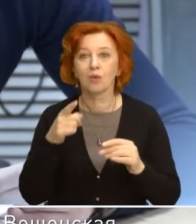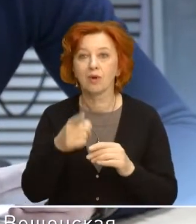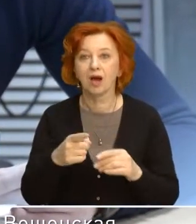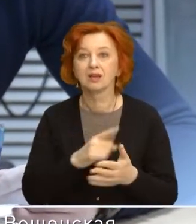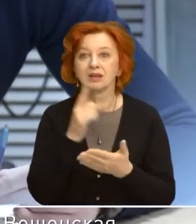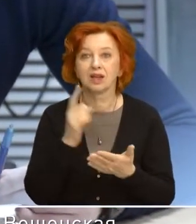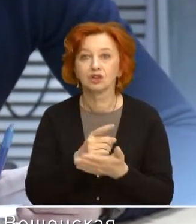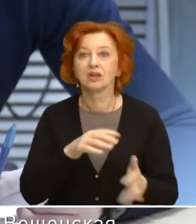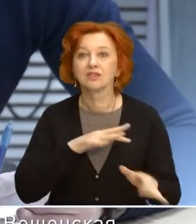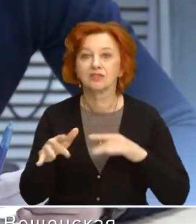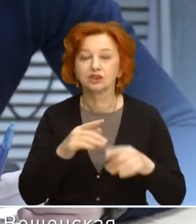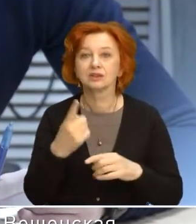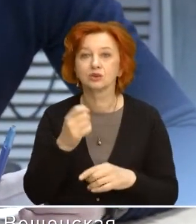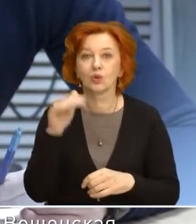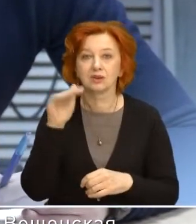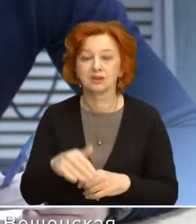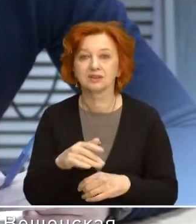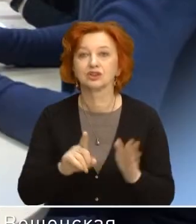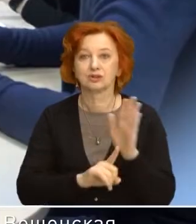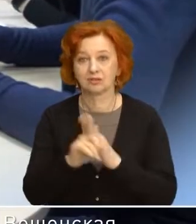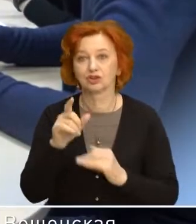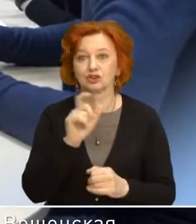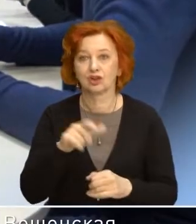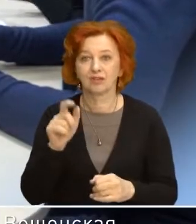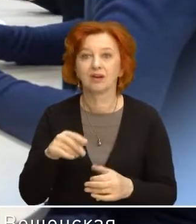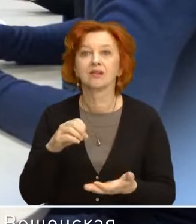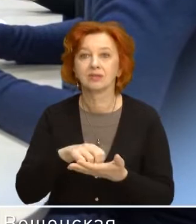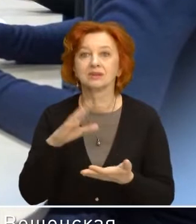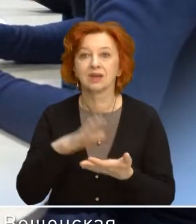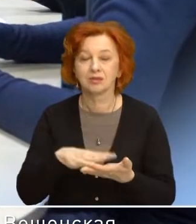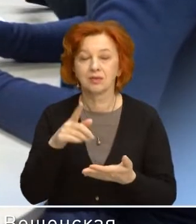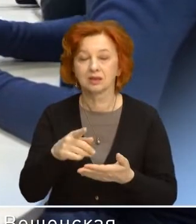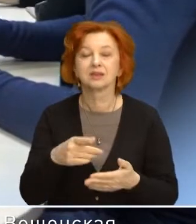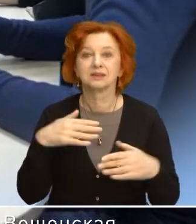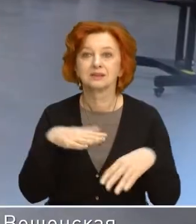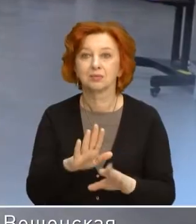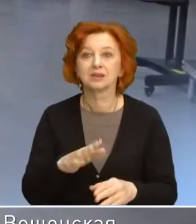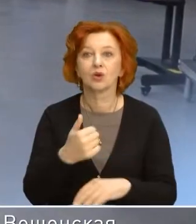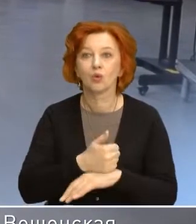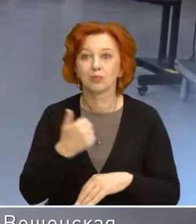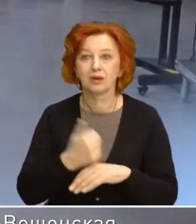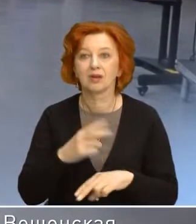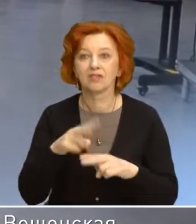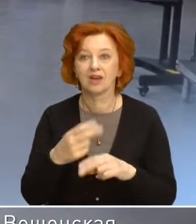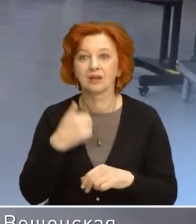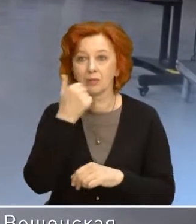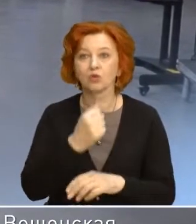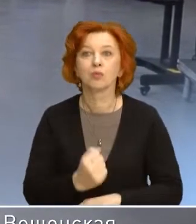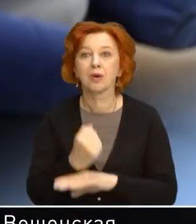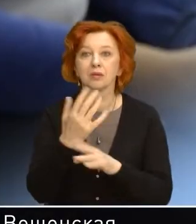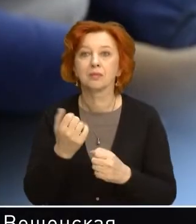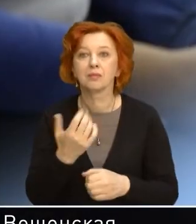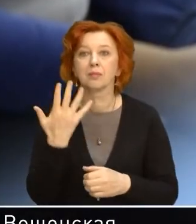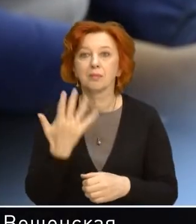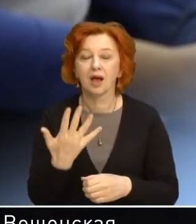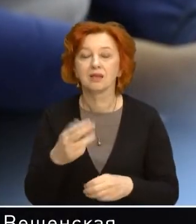вовлекли в это движение более 100 тысяч человек, отметил заместитель губернатора Артем Хохлов. В этом году поддержку получат